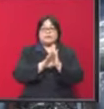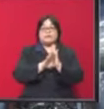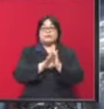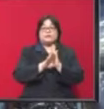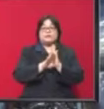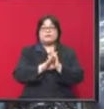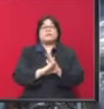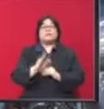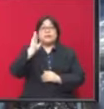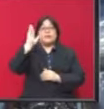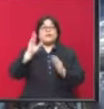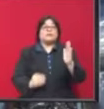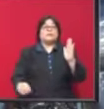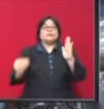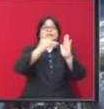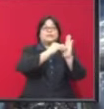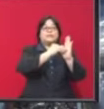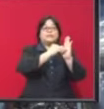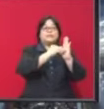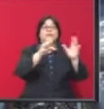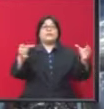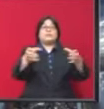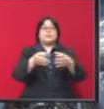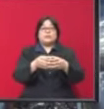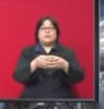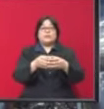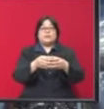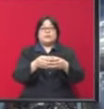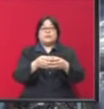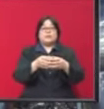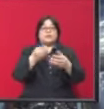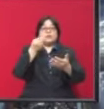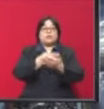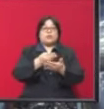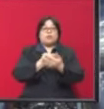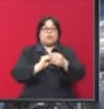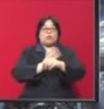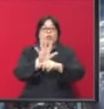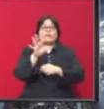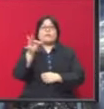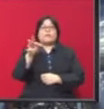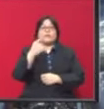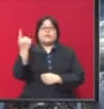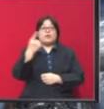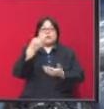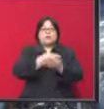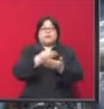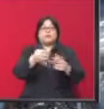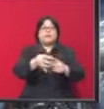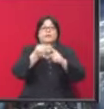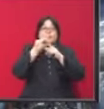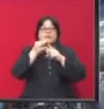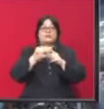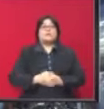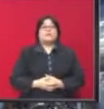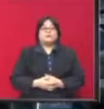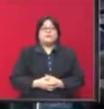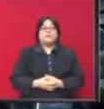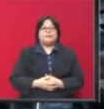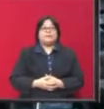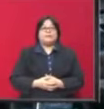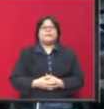yitu akan dimasukkan dalam kumpulan uang qobid 19-satu pembelajaan khas